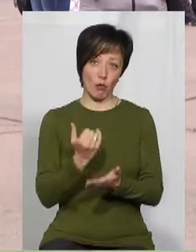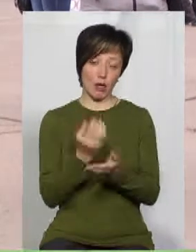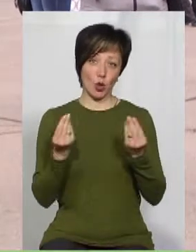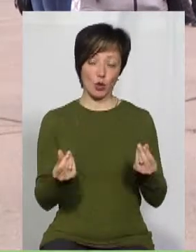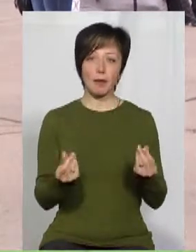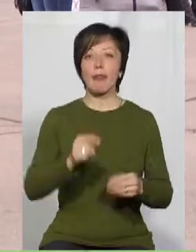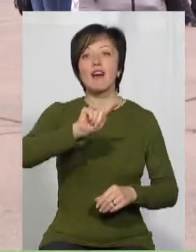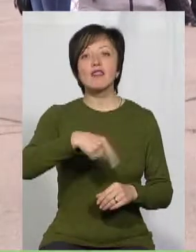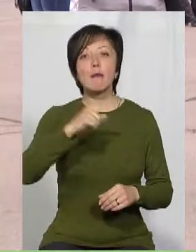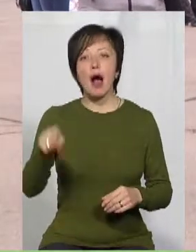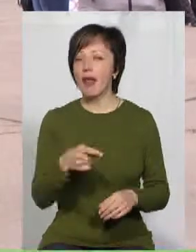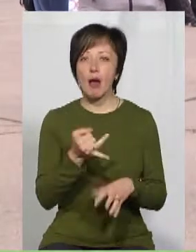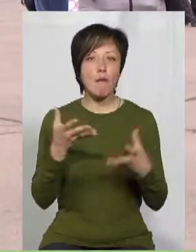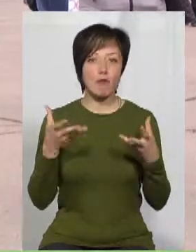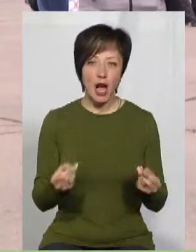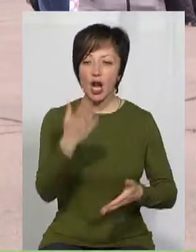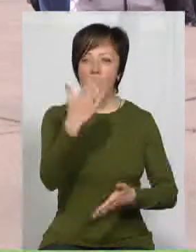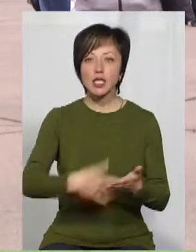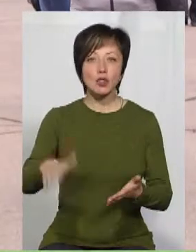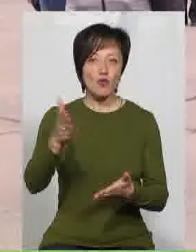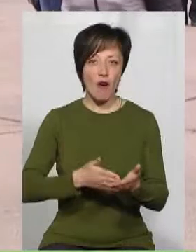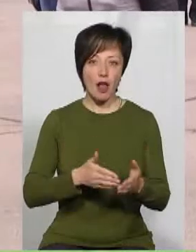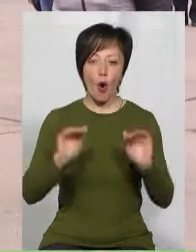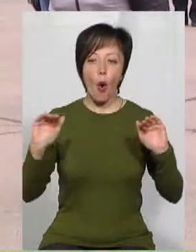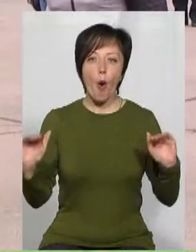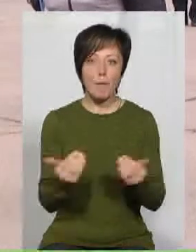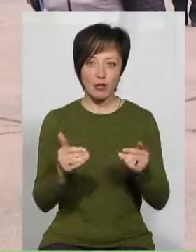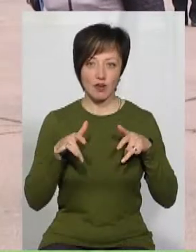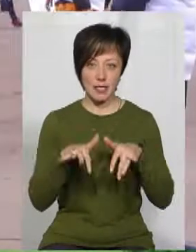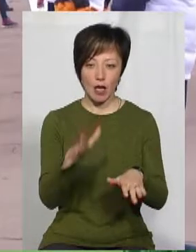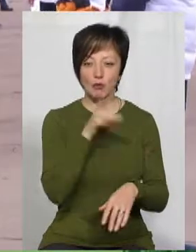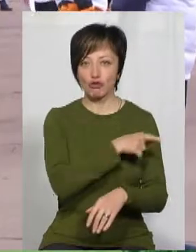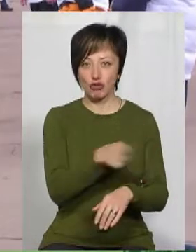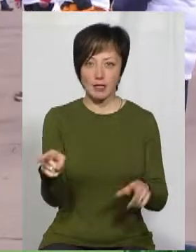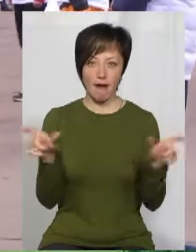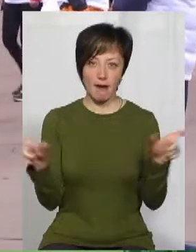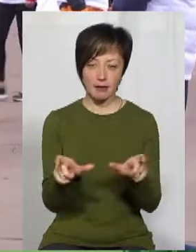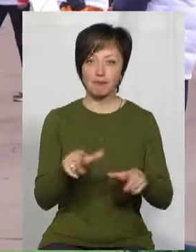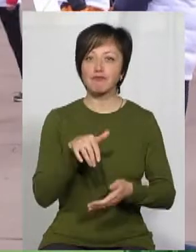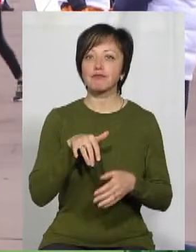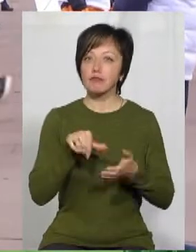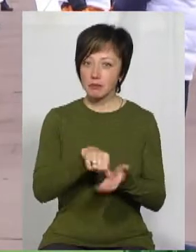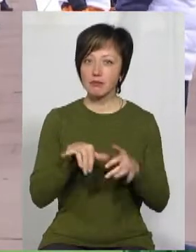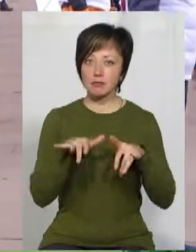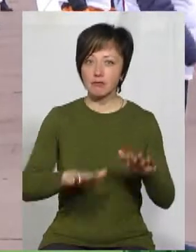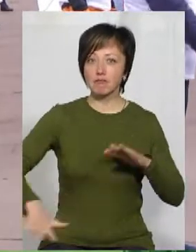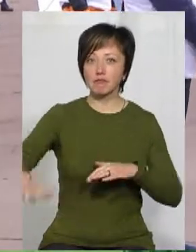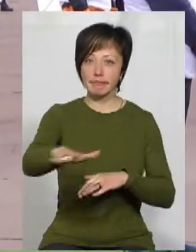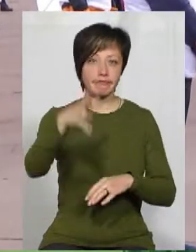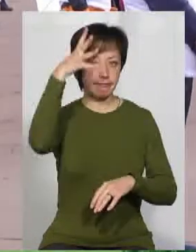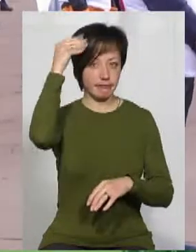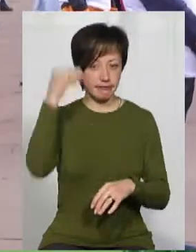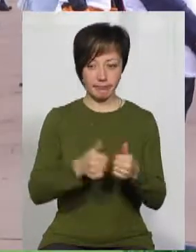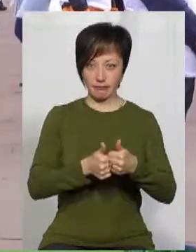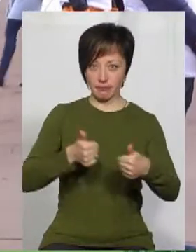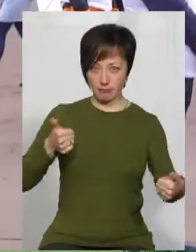гроші. Вони вимагають не пом'якшення, а скасування обмежувальних заходів під час карантину. Учасники акції розташовуються на площі з урахуванням